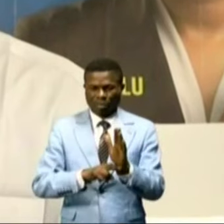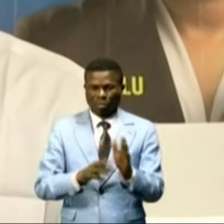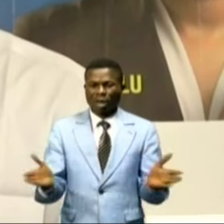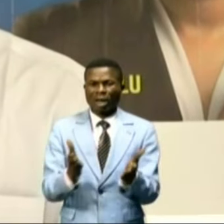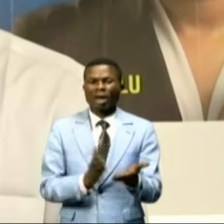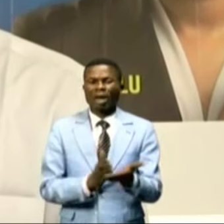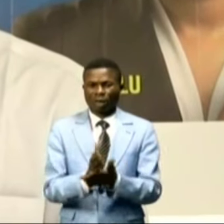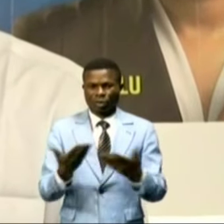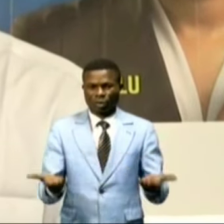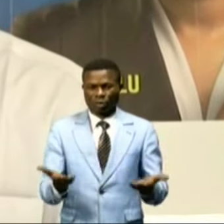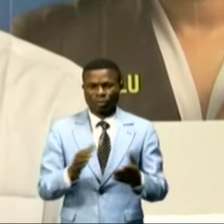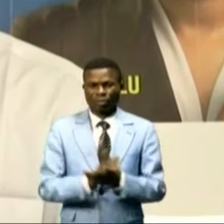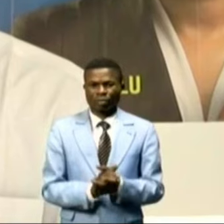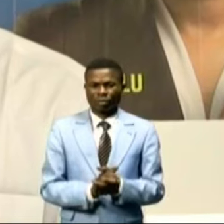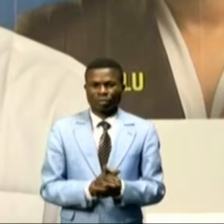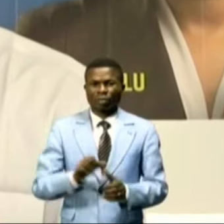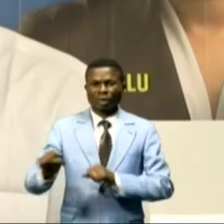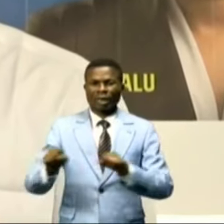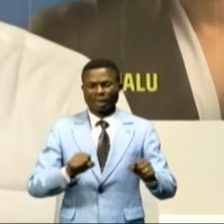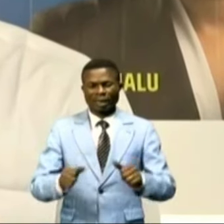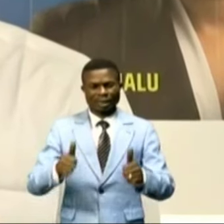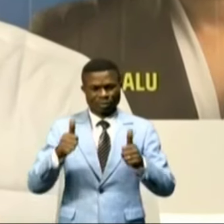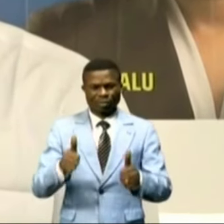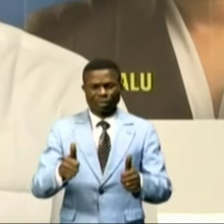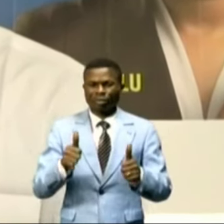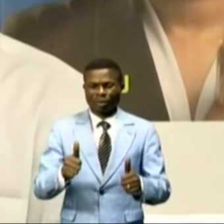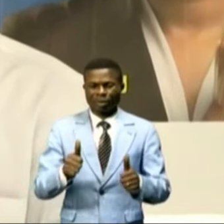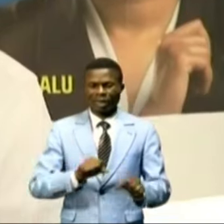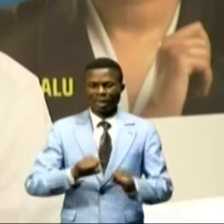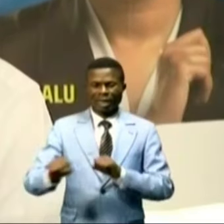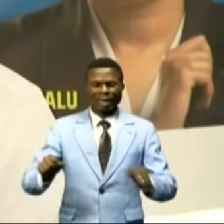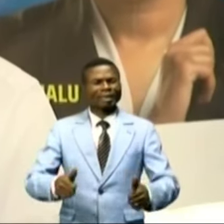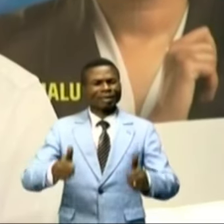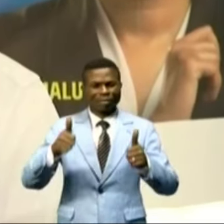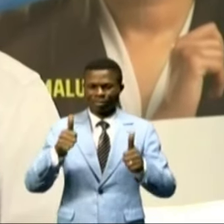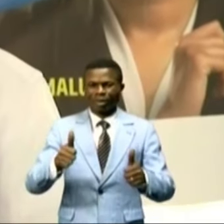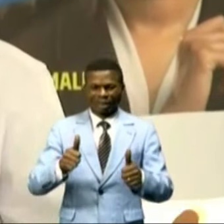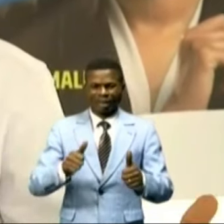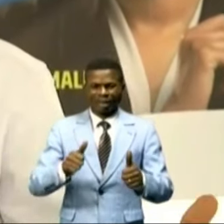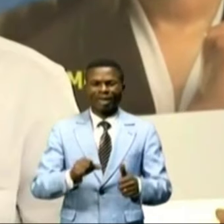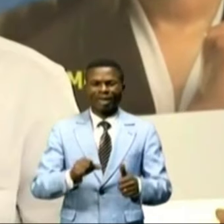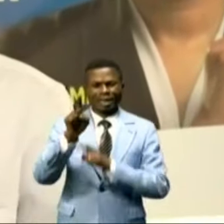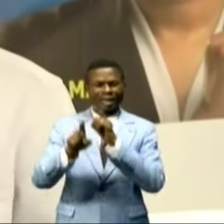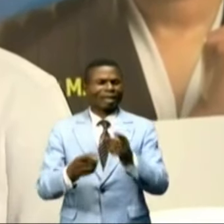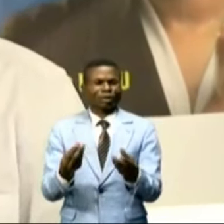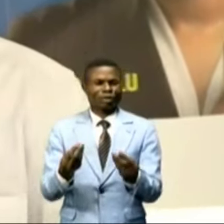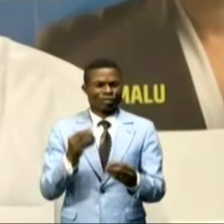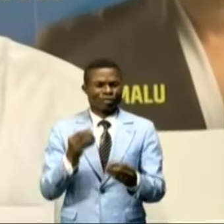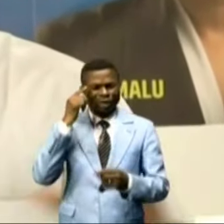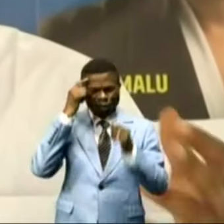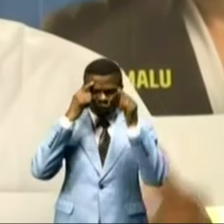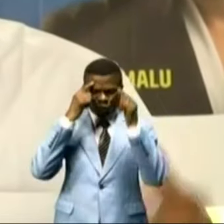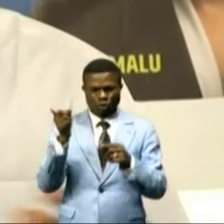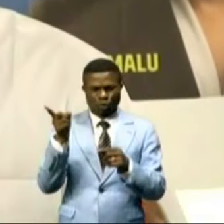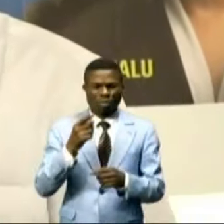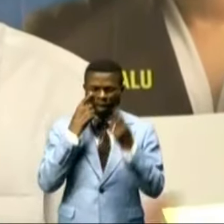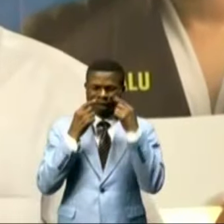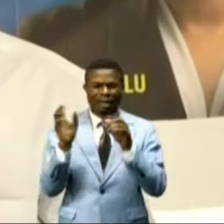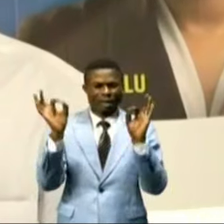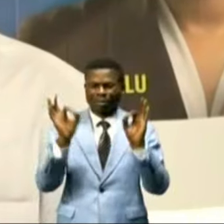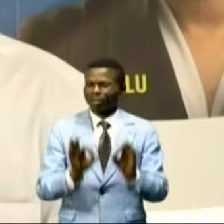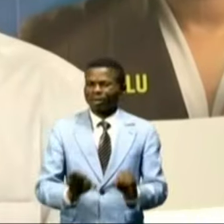Vraiment, j'étais vraiment pas stressé. C'était vraiment très abordable. On a bien passé nos examens. Il n'y a pas eu de soucis, il n'y a pas eu de « oh, il y a eu ça, il y a